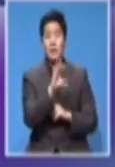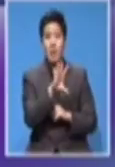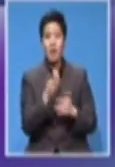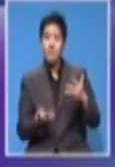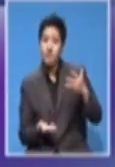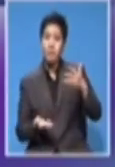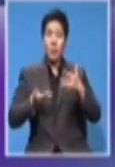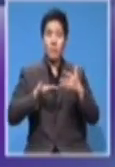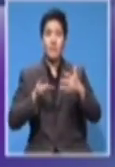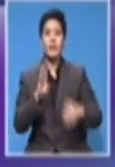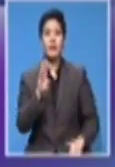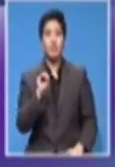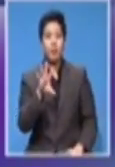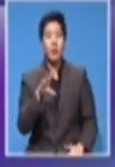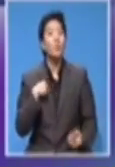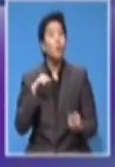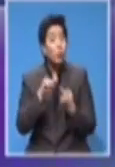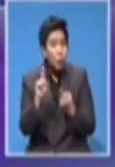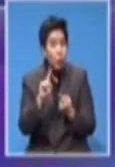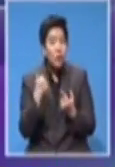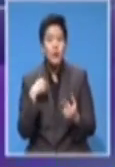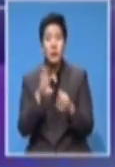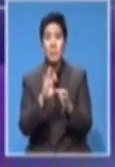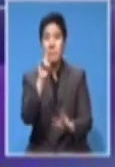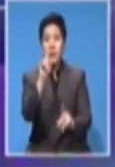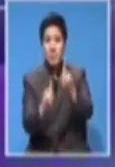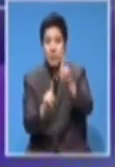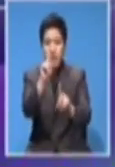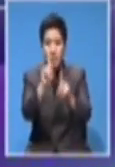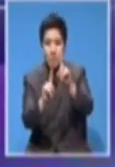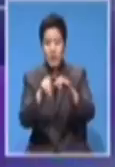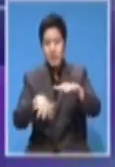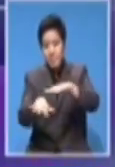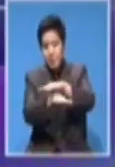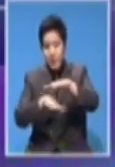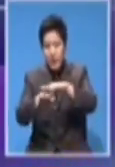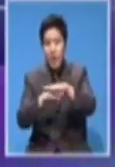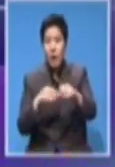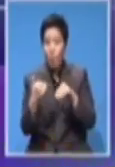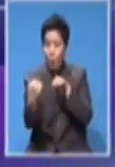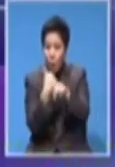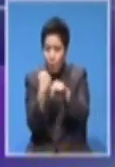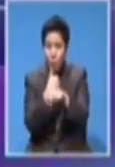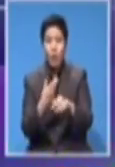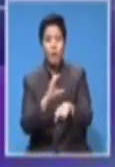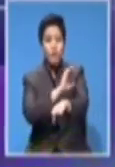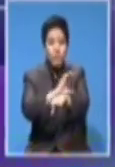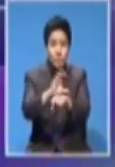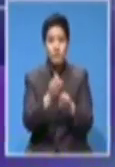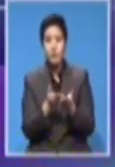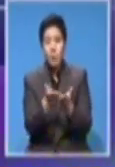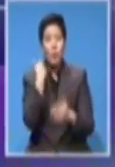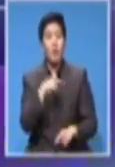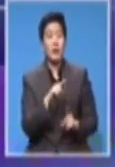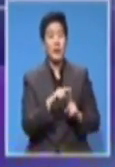นอันดับที่45รวมไปถึงการประเมินด้านโครงสร้างพื้นฐานปรับตัวดีขึ้นเช่นกันนะครับจากอันดับที่48